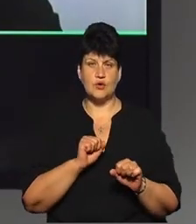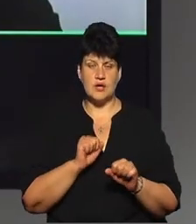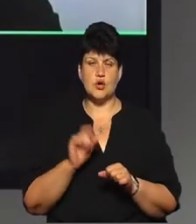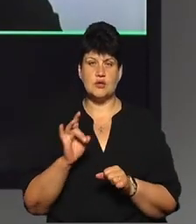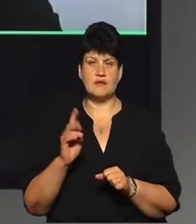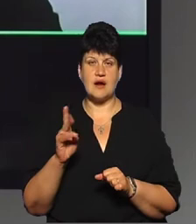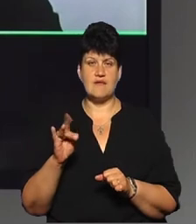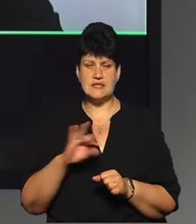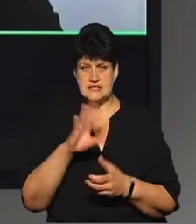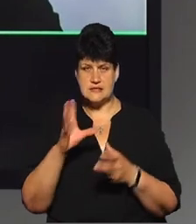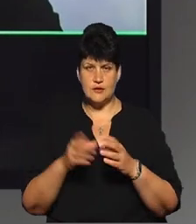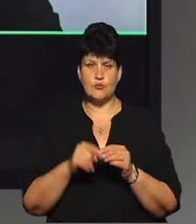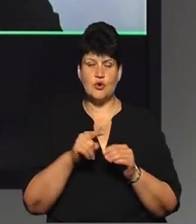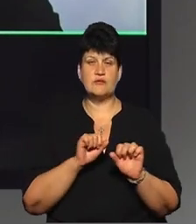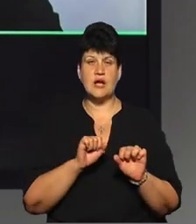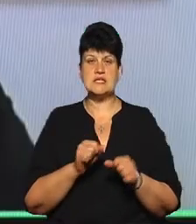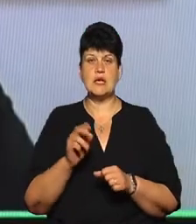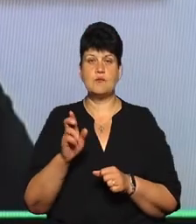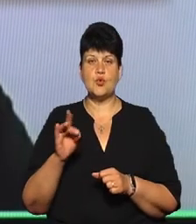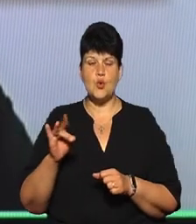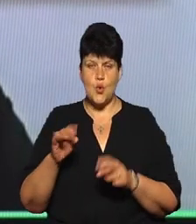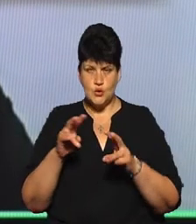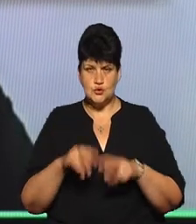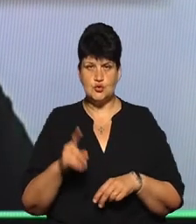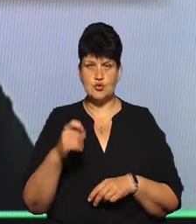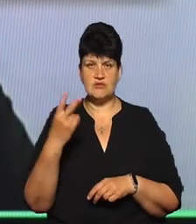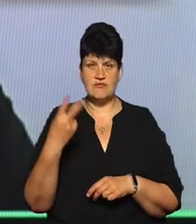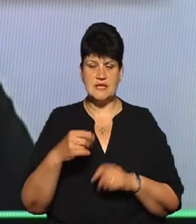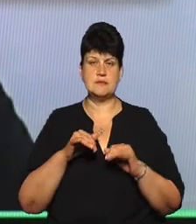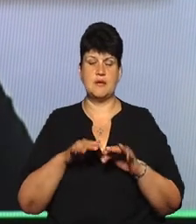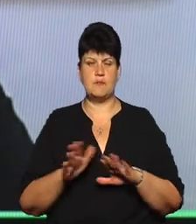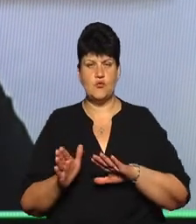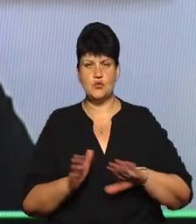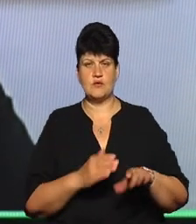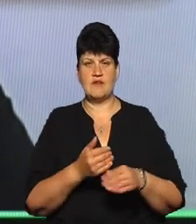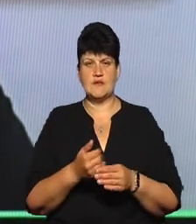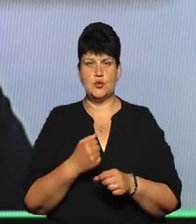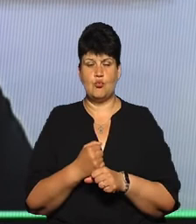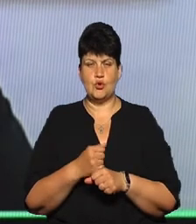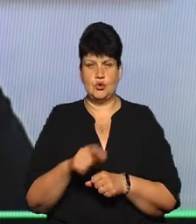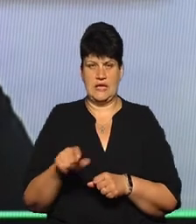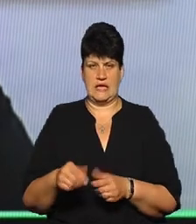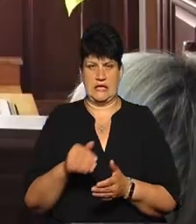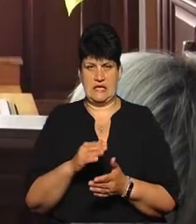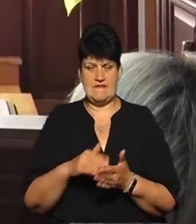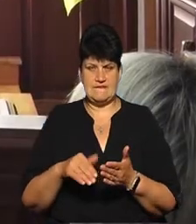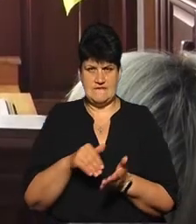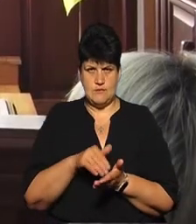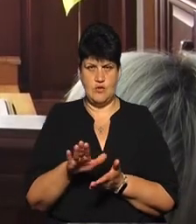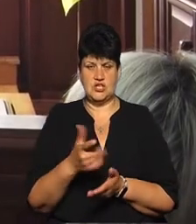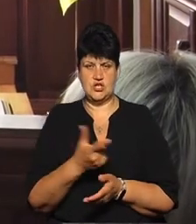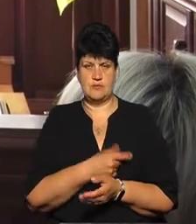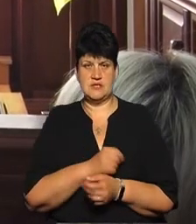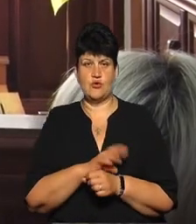загалом його адвокатське бюро розглянуло 120 справ про відсторонення від роботи людей, які відмовилися щепитися від ковіду. 70 з